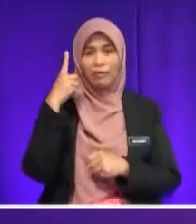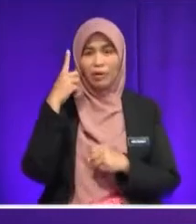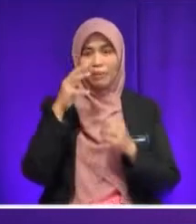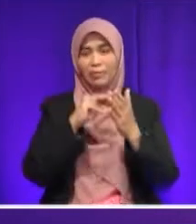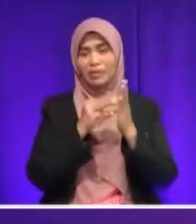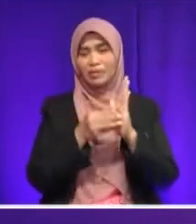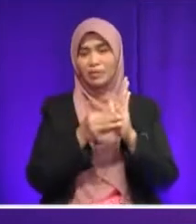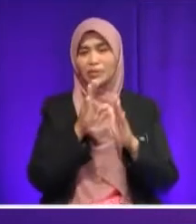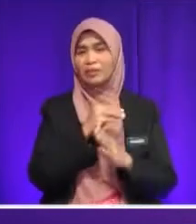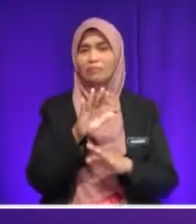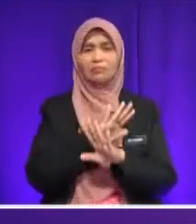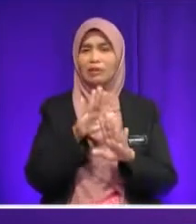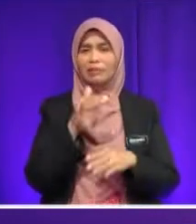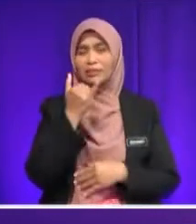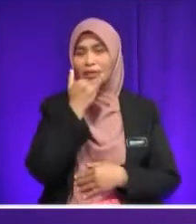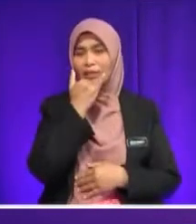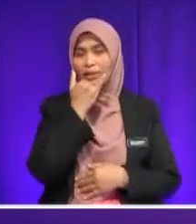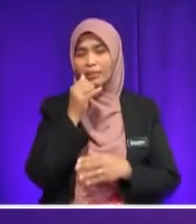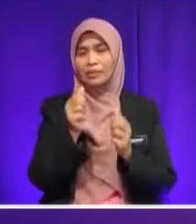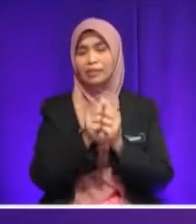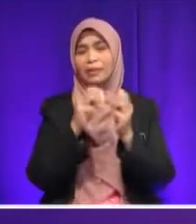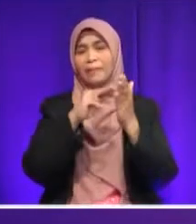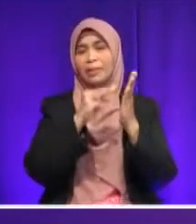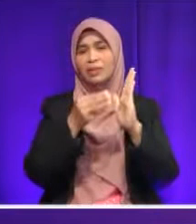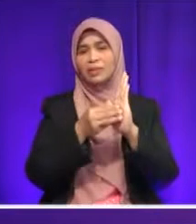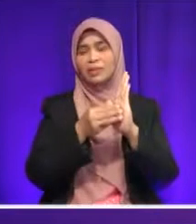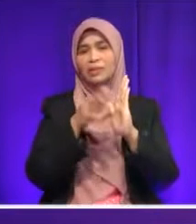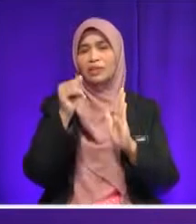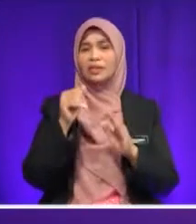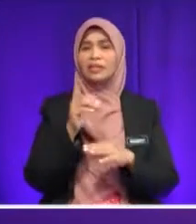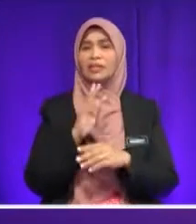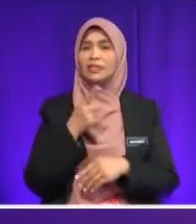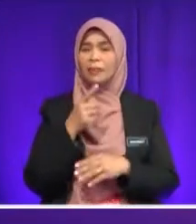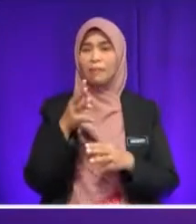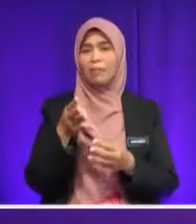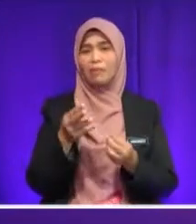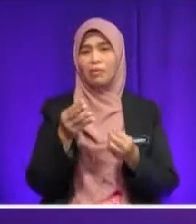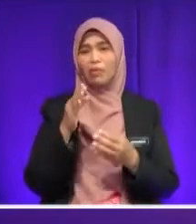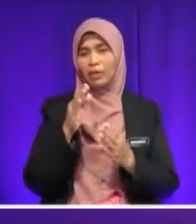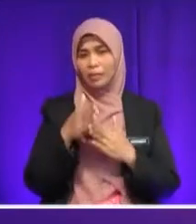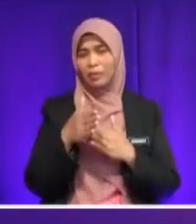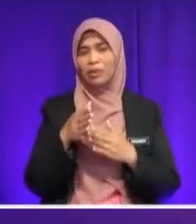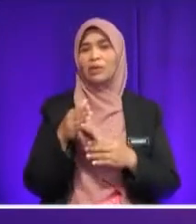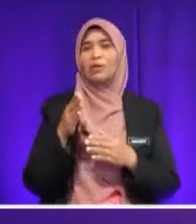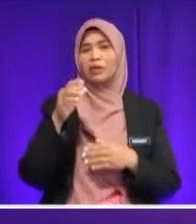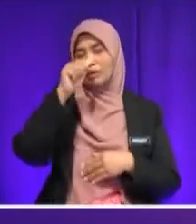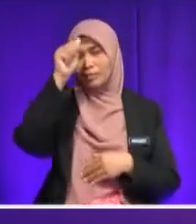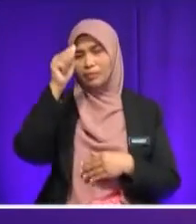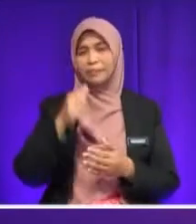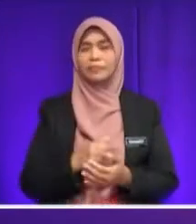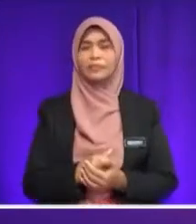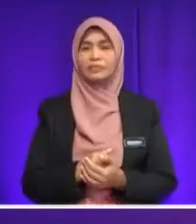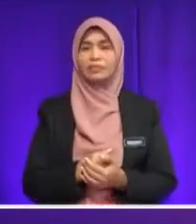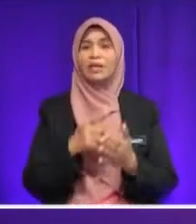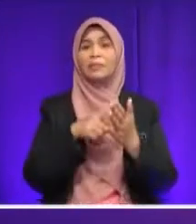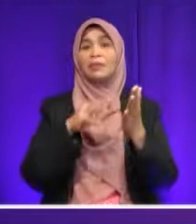Hai dan tidak bersalahan dengan maksud yang dikehendaki Allah subhanahuwata'ala kalau Safika ingat